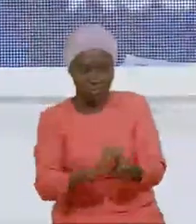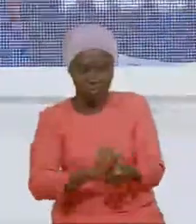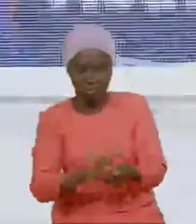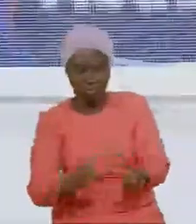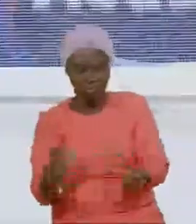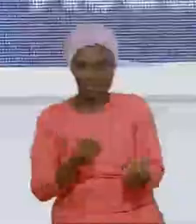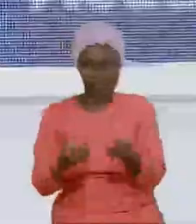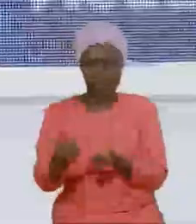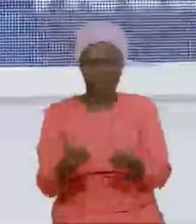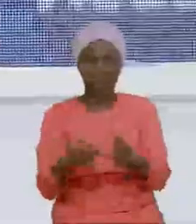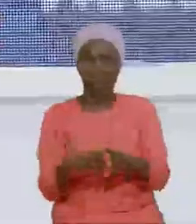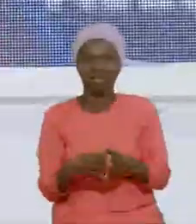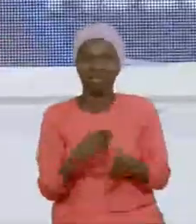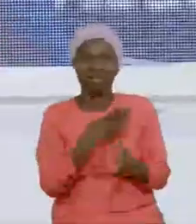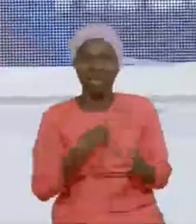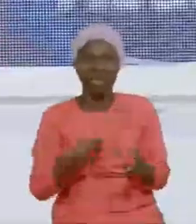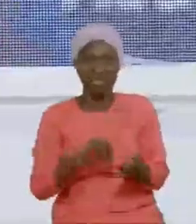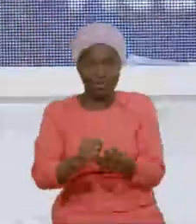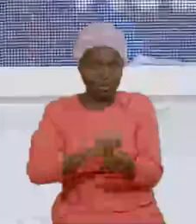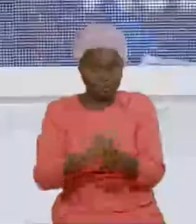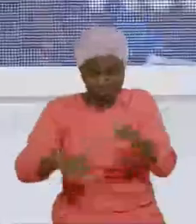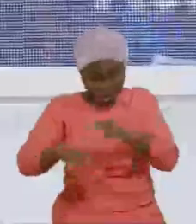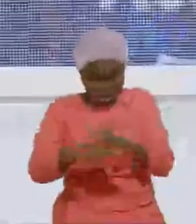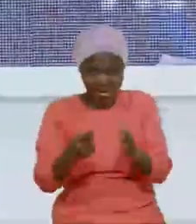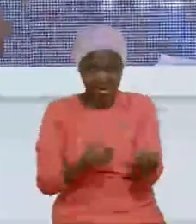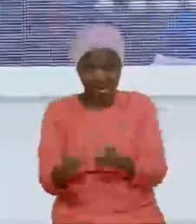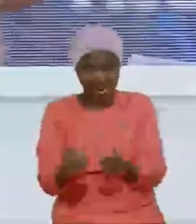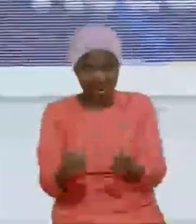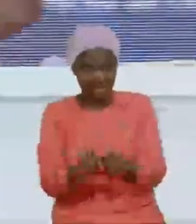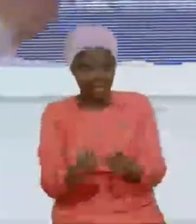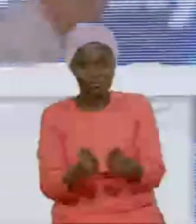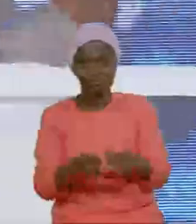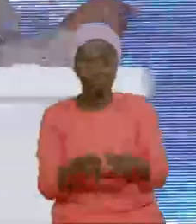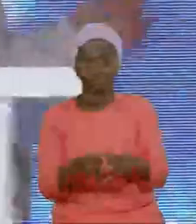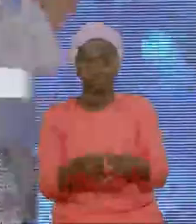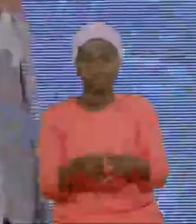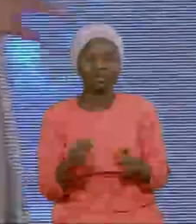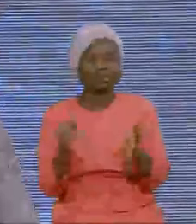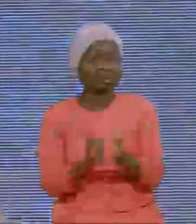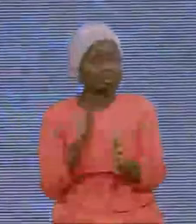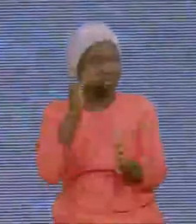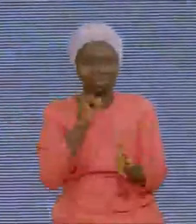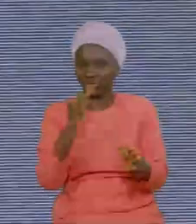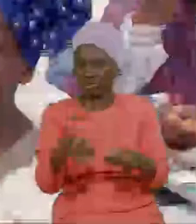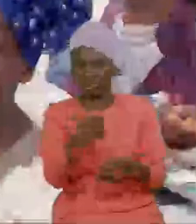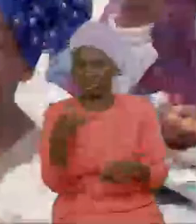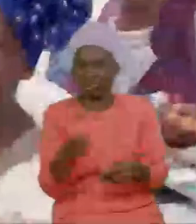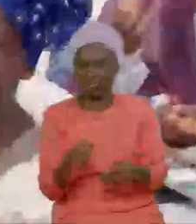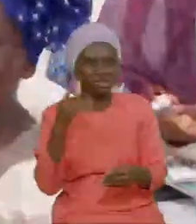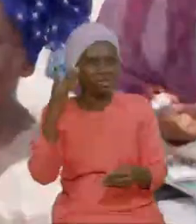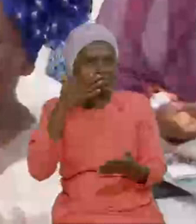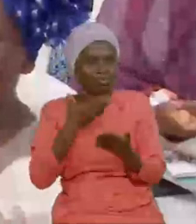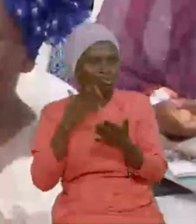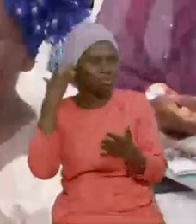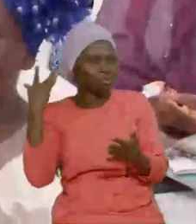laver, and washing even underneath, et même laver le bas de la voiture, that will not give you the sound and the